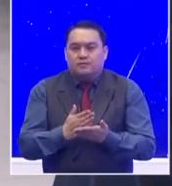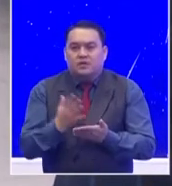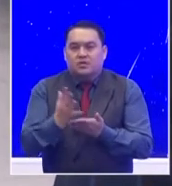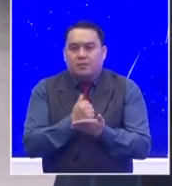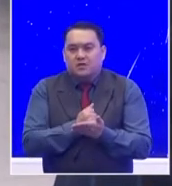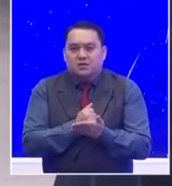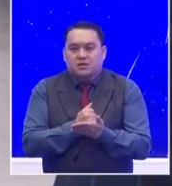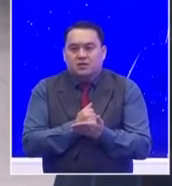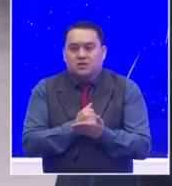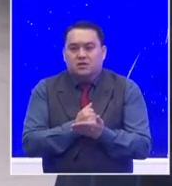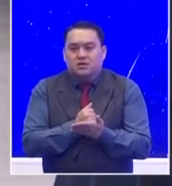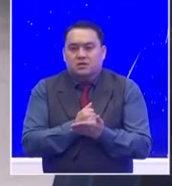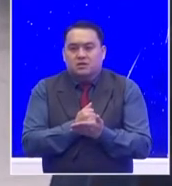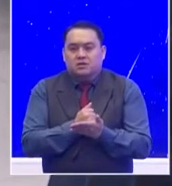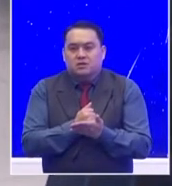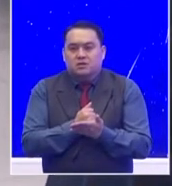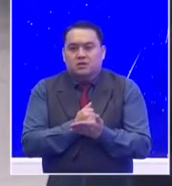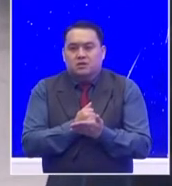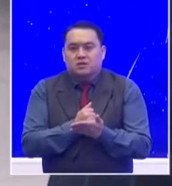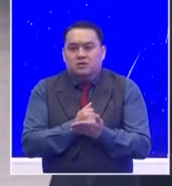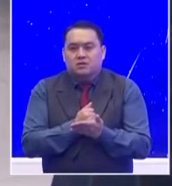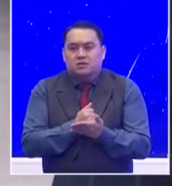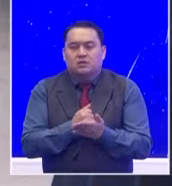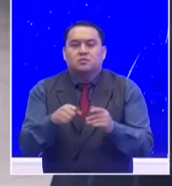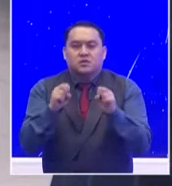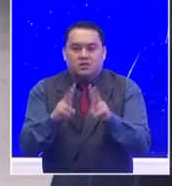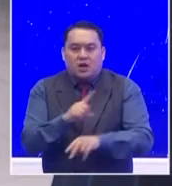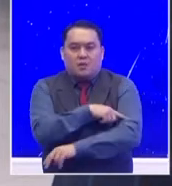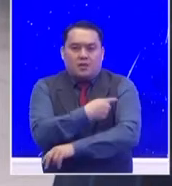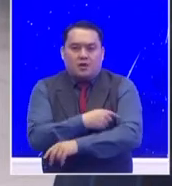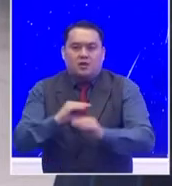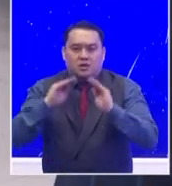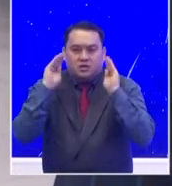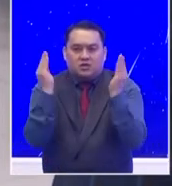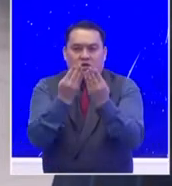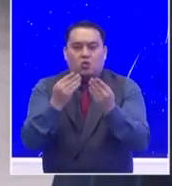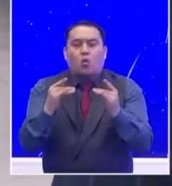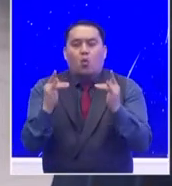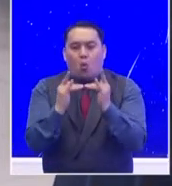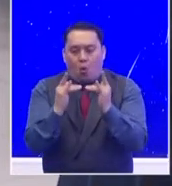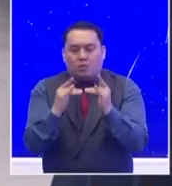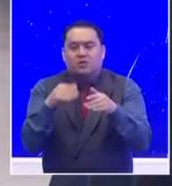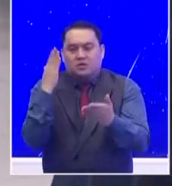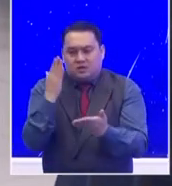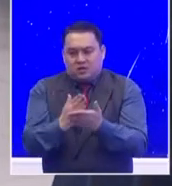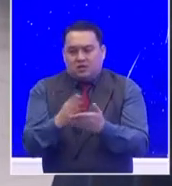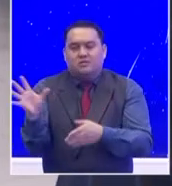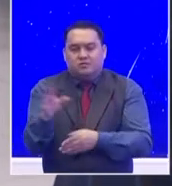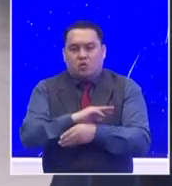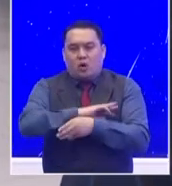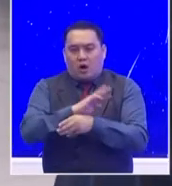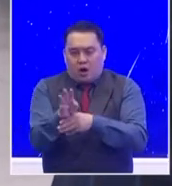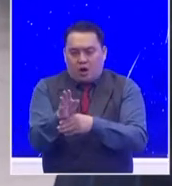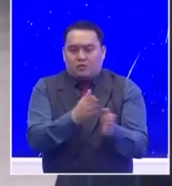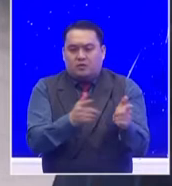резервные обсервационные провизорные госпитали. Также изоляторы на 85 коек. То есть вся